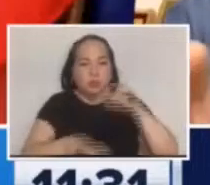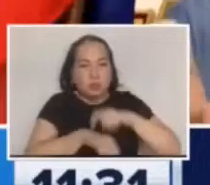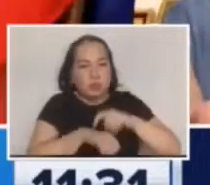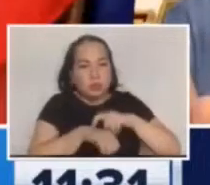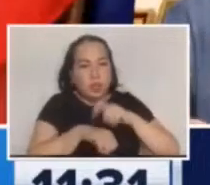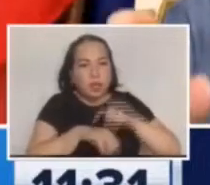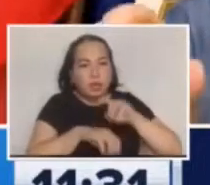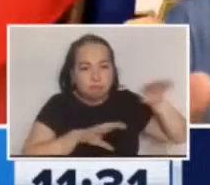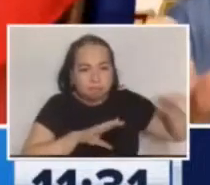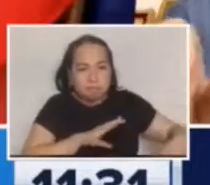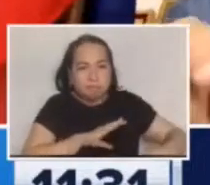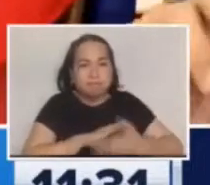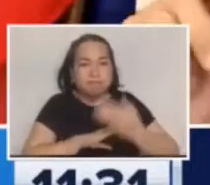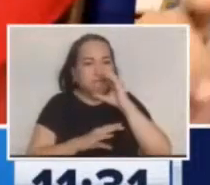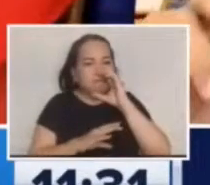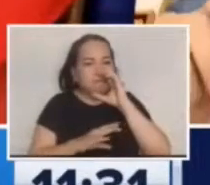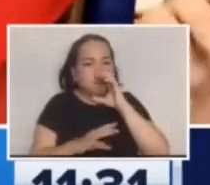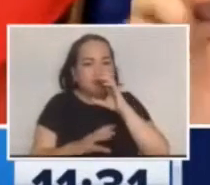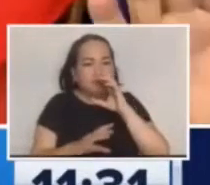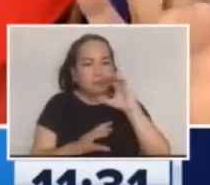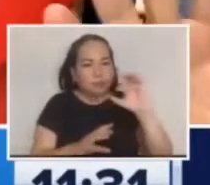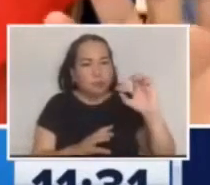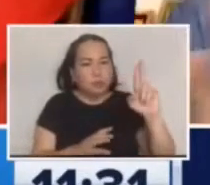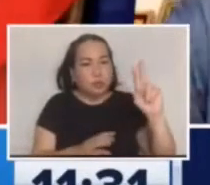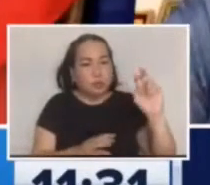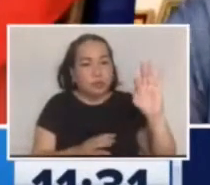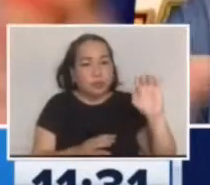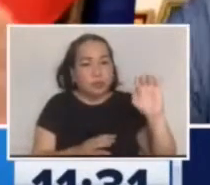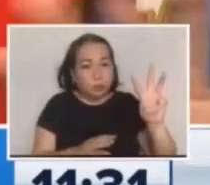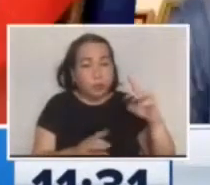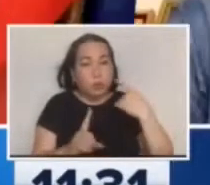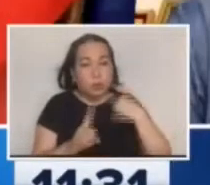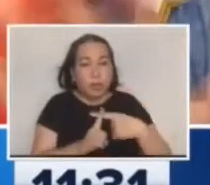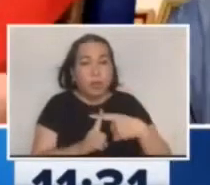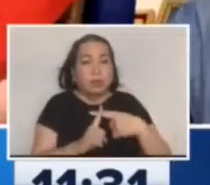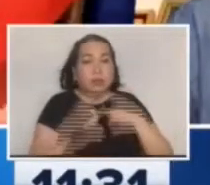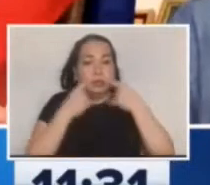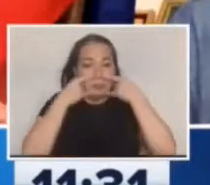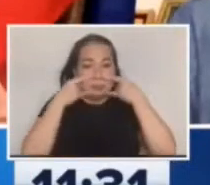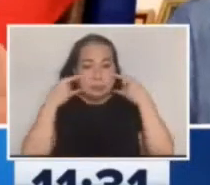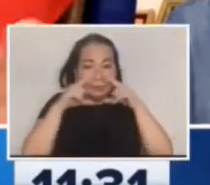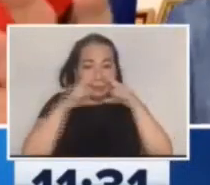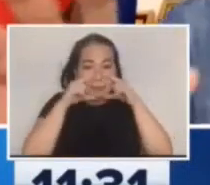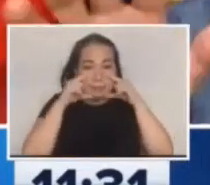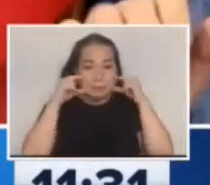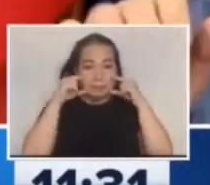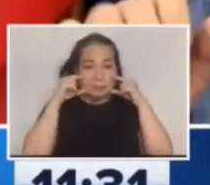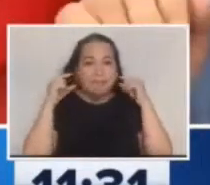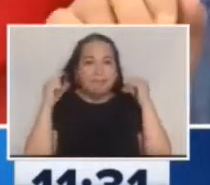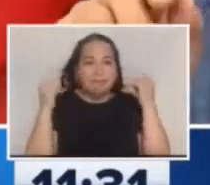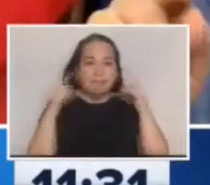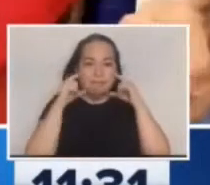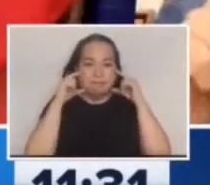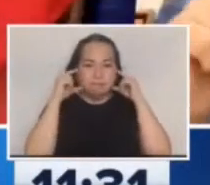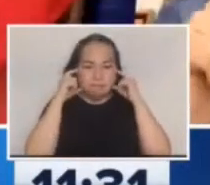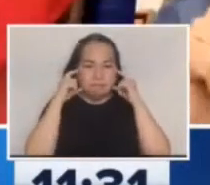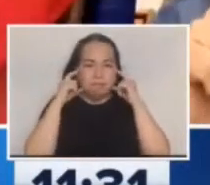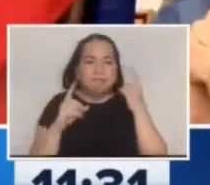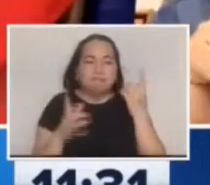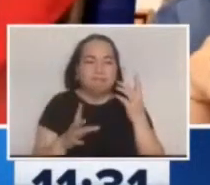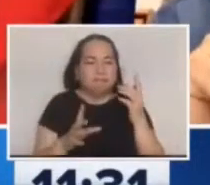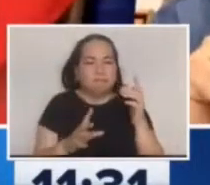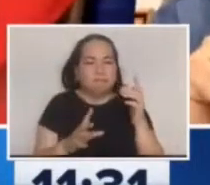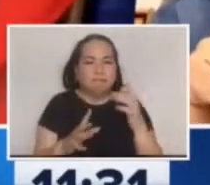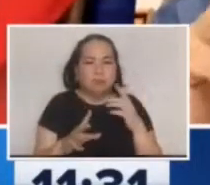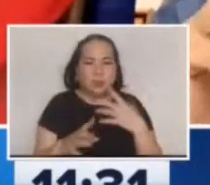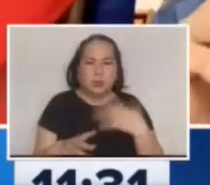ng Bohol na natiling COVID-free. Just to be totally transparent ba.